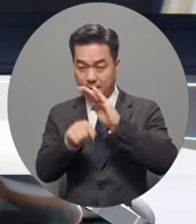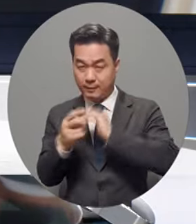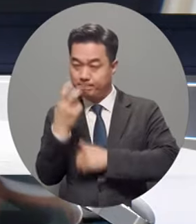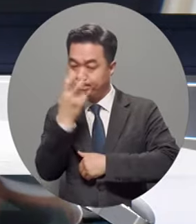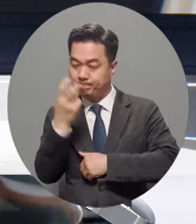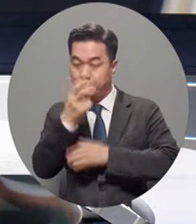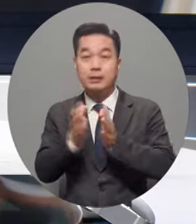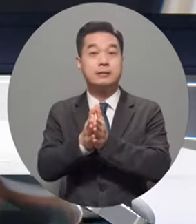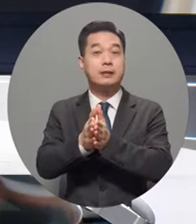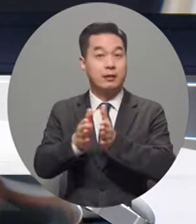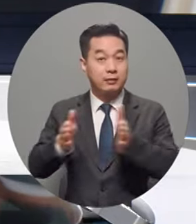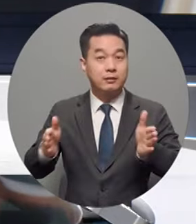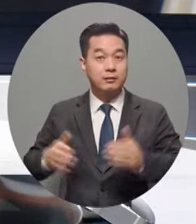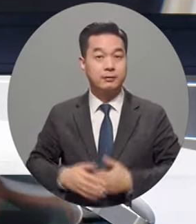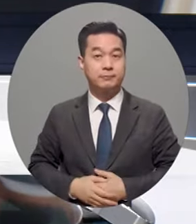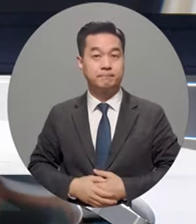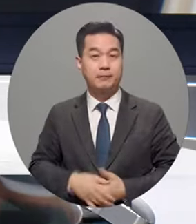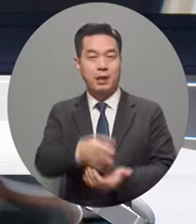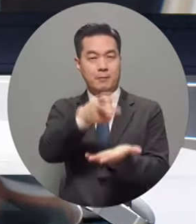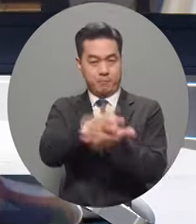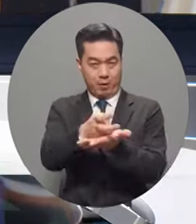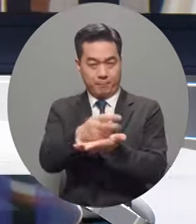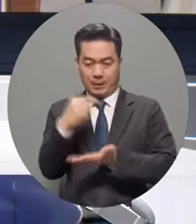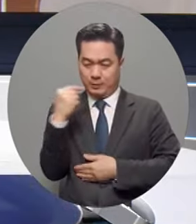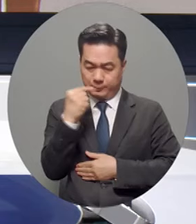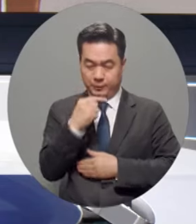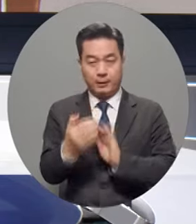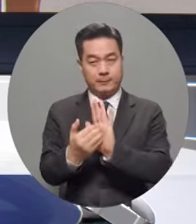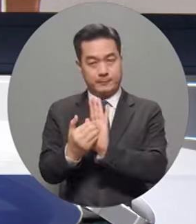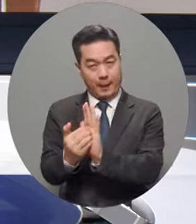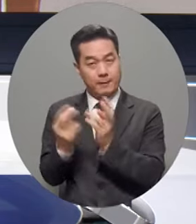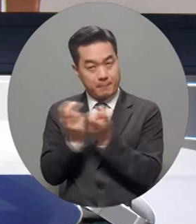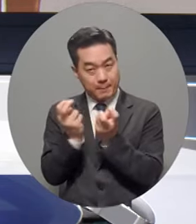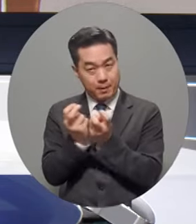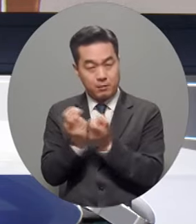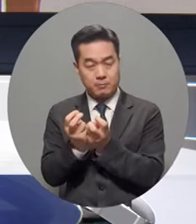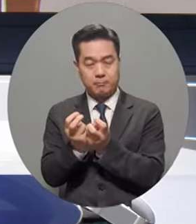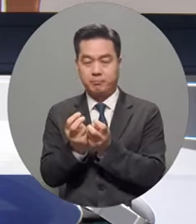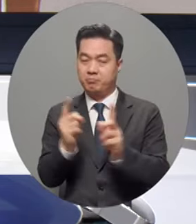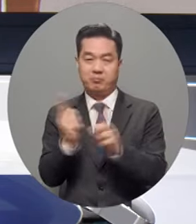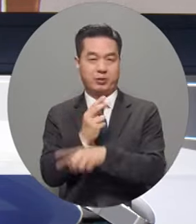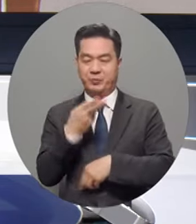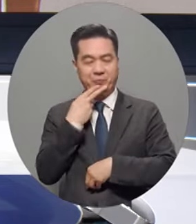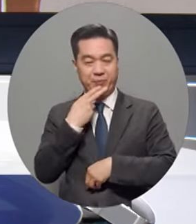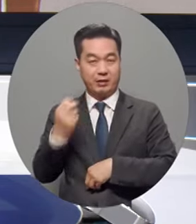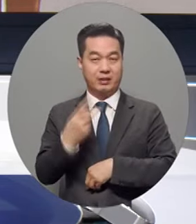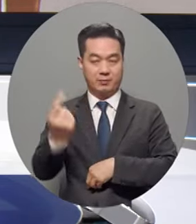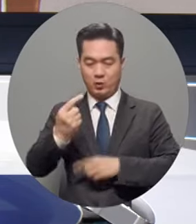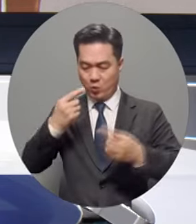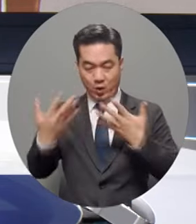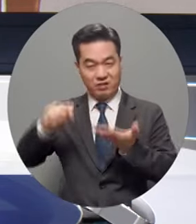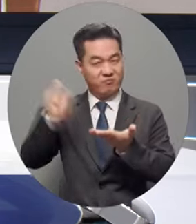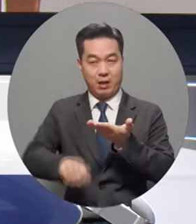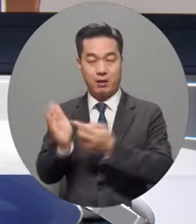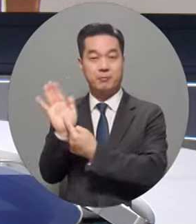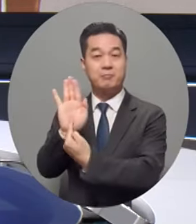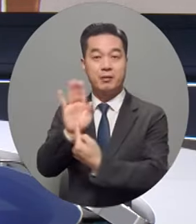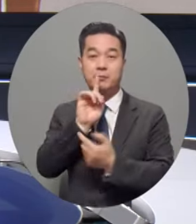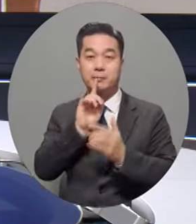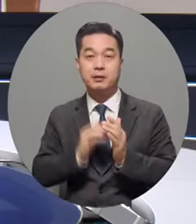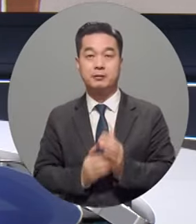시작한 건데요 법과 원칙에 따라 대응하겠다이 방침은 불가역적이고 다시 한번 못 박았습니다 먼저